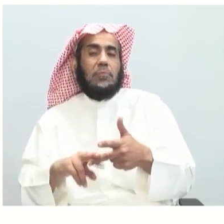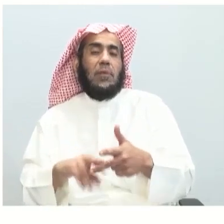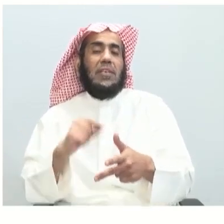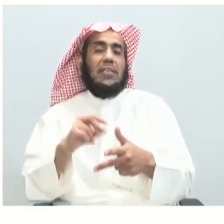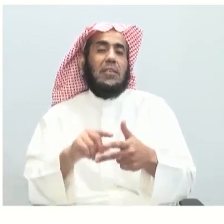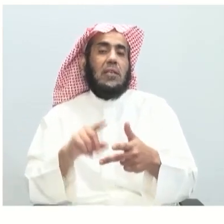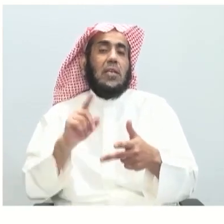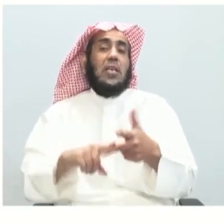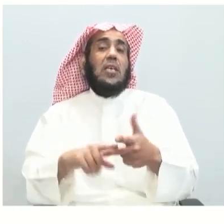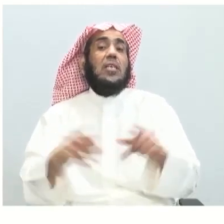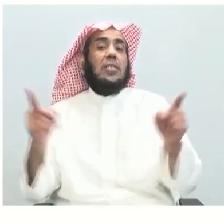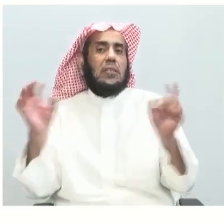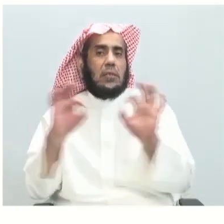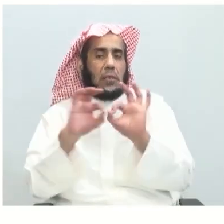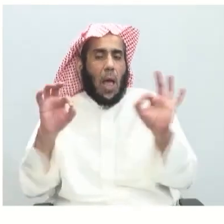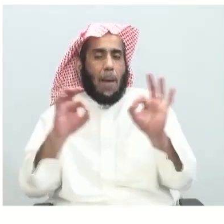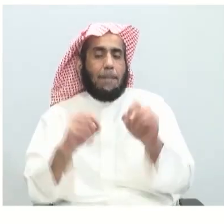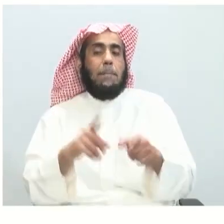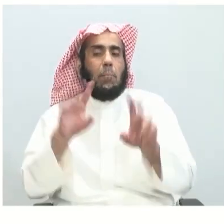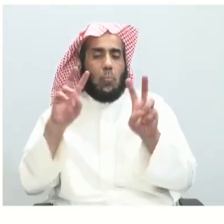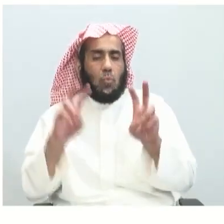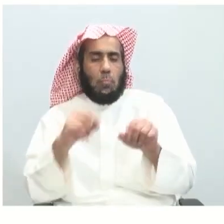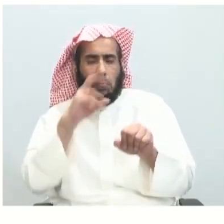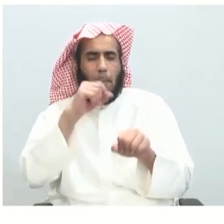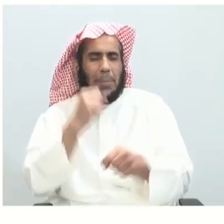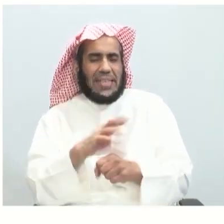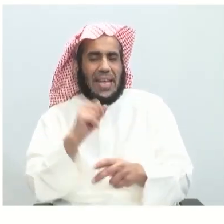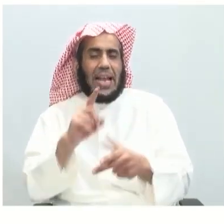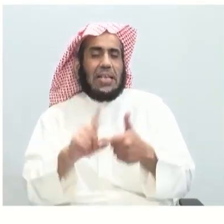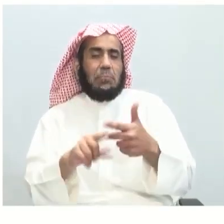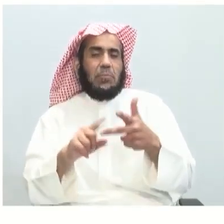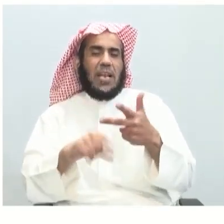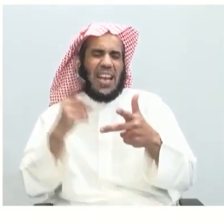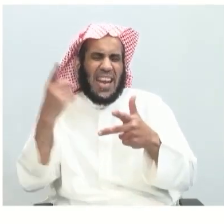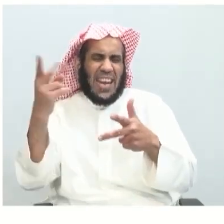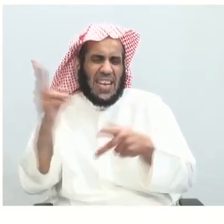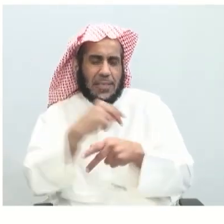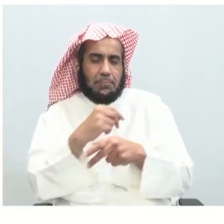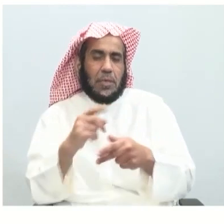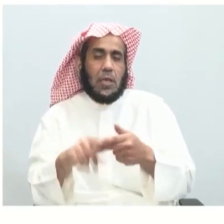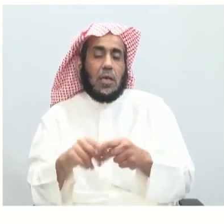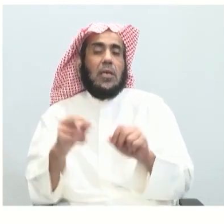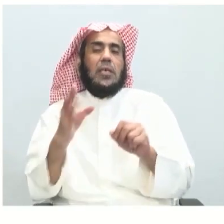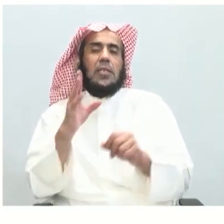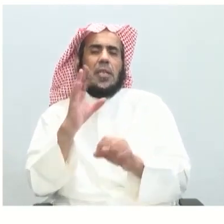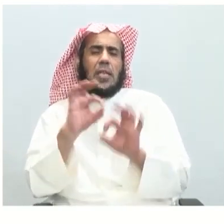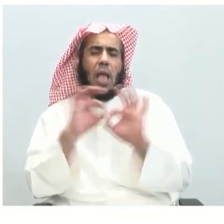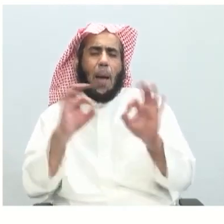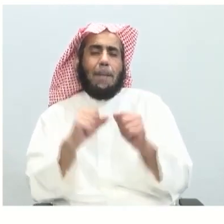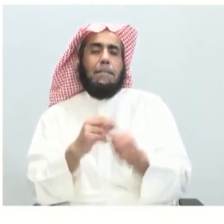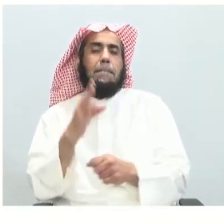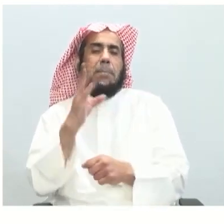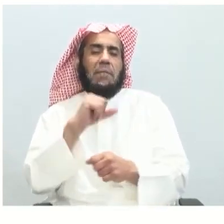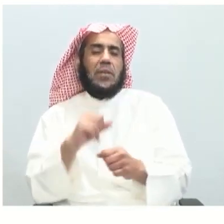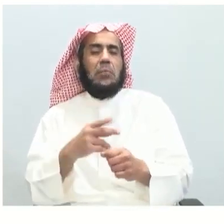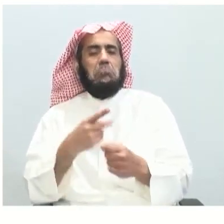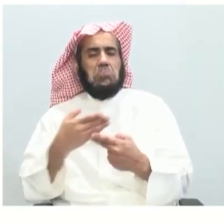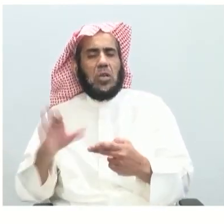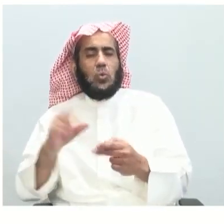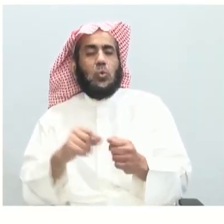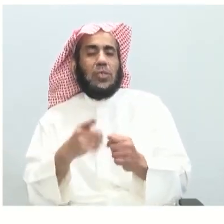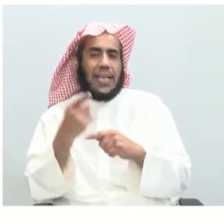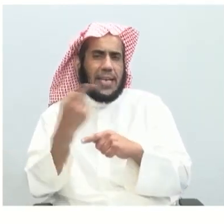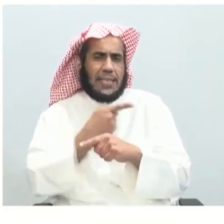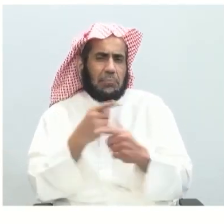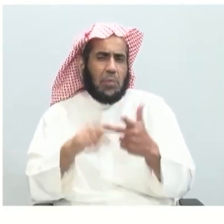الاستثناء تام مثبت التام مثبت هنا يجب نصب المستثنى في تام منفي يجوز نصب